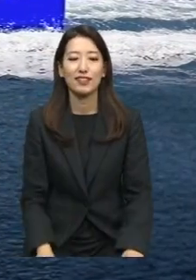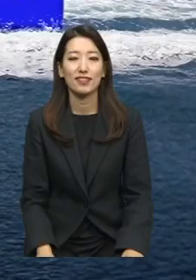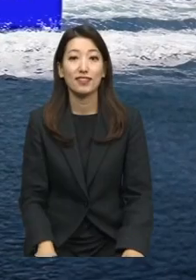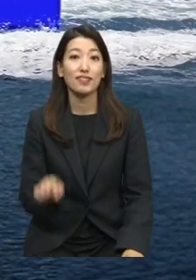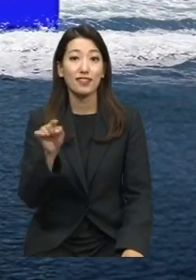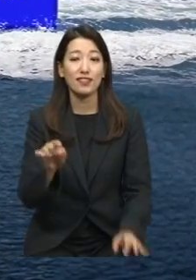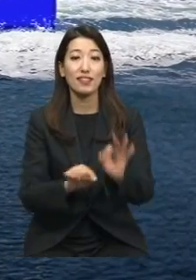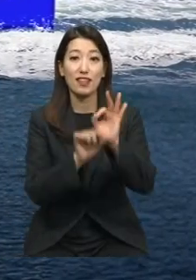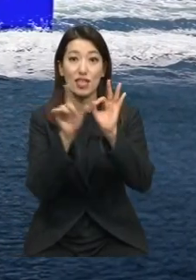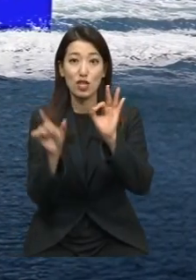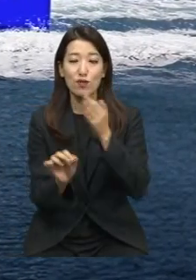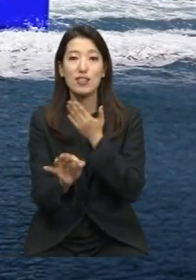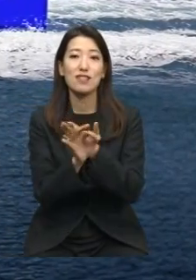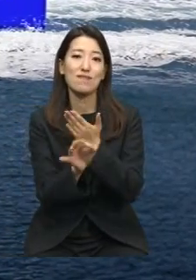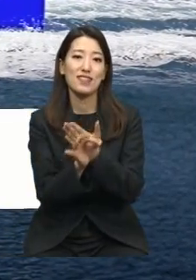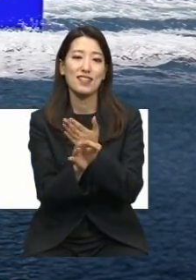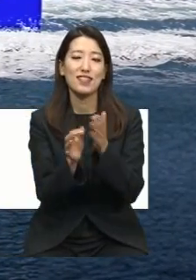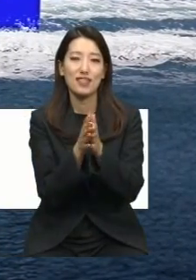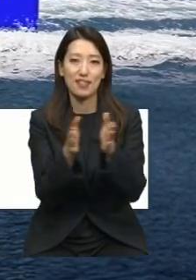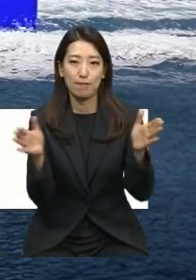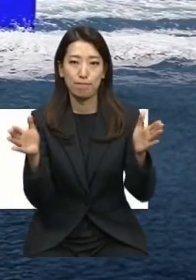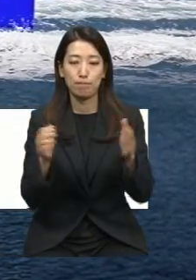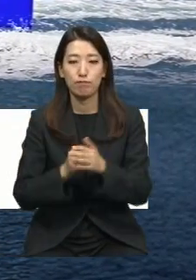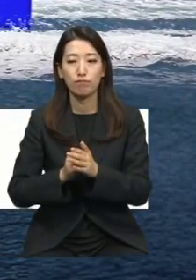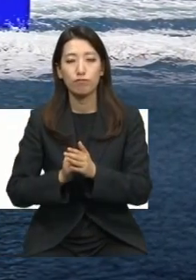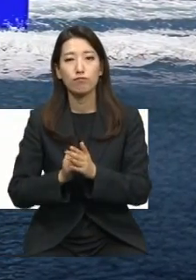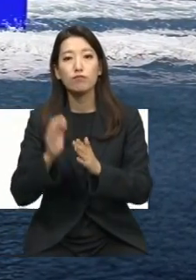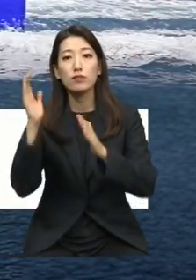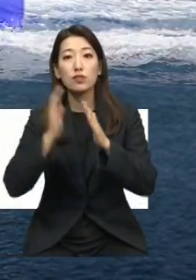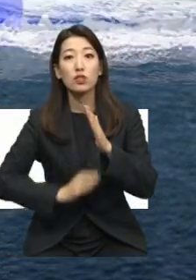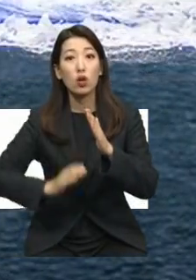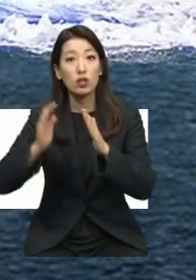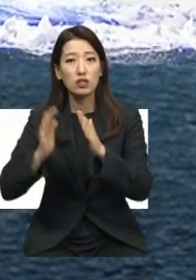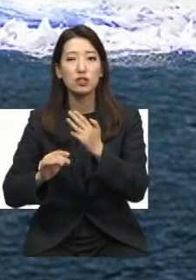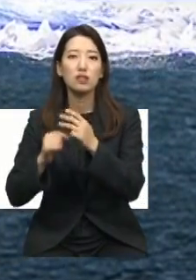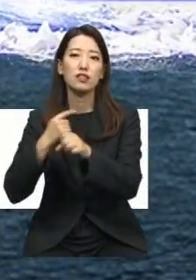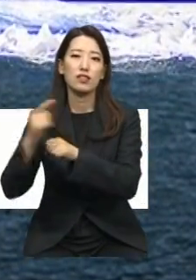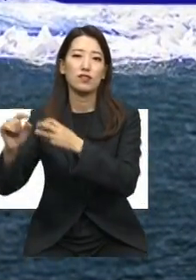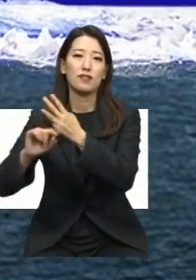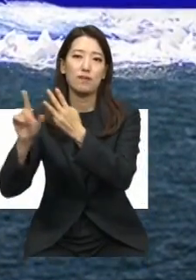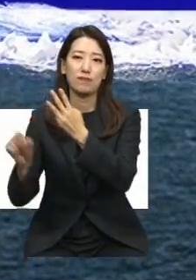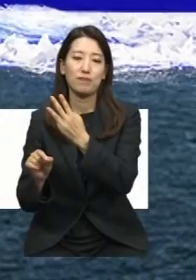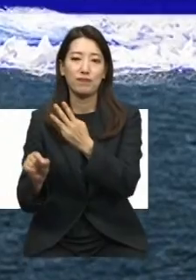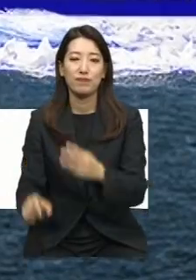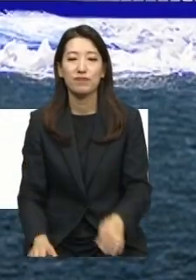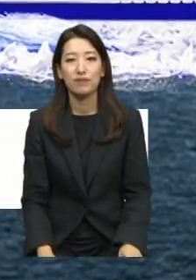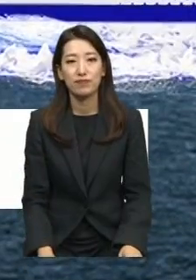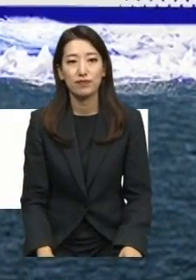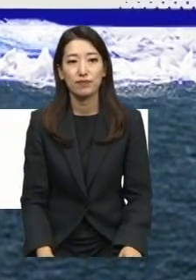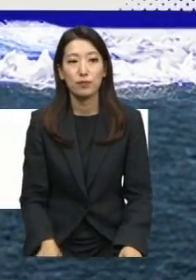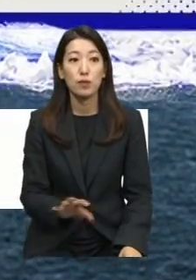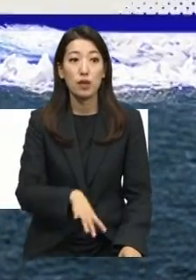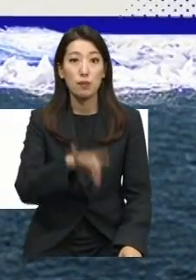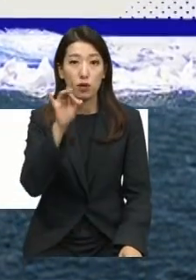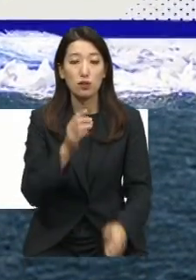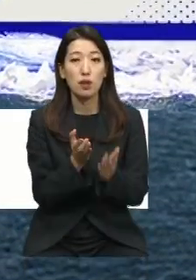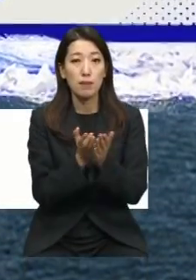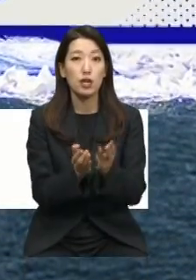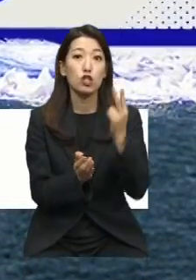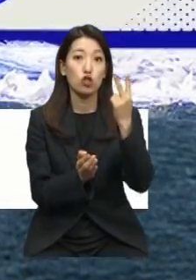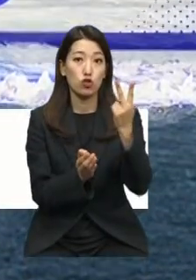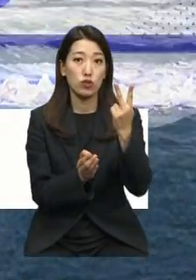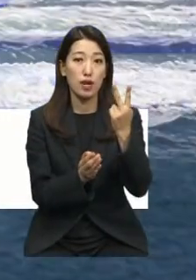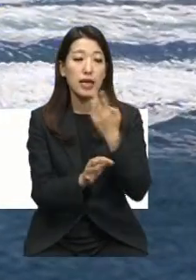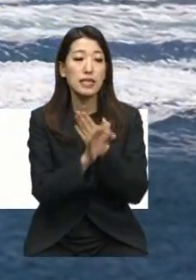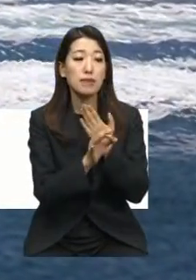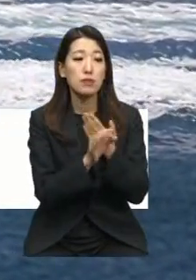오늘 10월 취합니다 하지만 정식 운항이 아닌 시범 운입니다이를 위해 먼저 두척이 이후